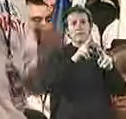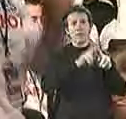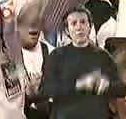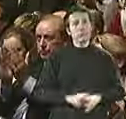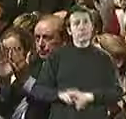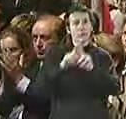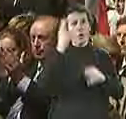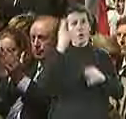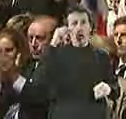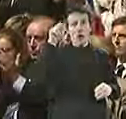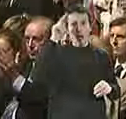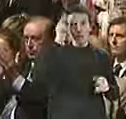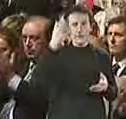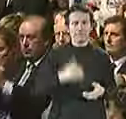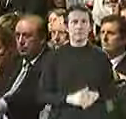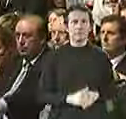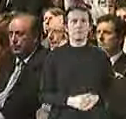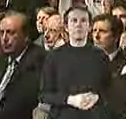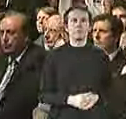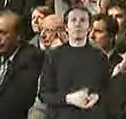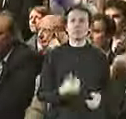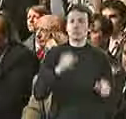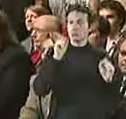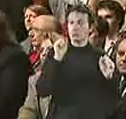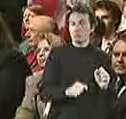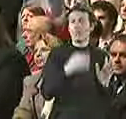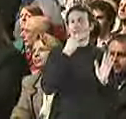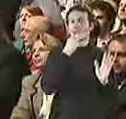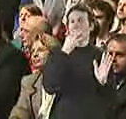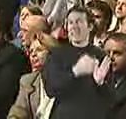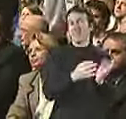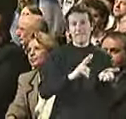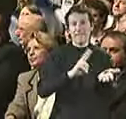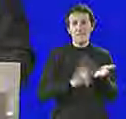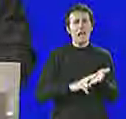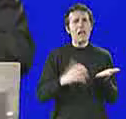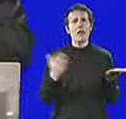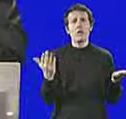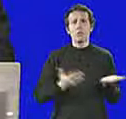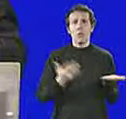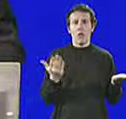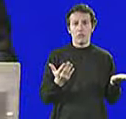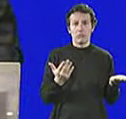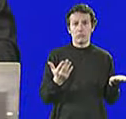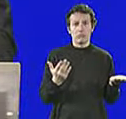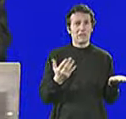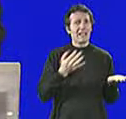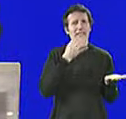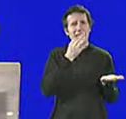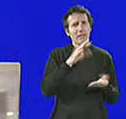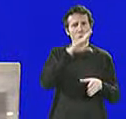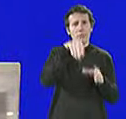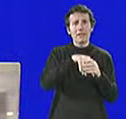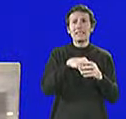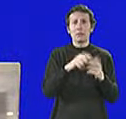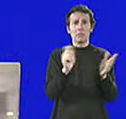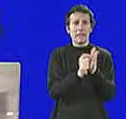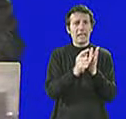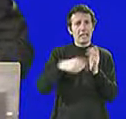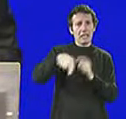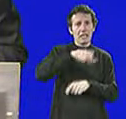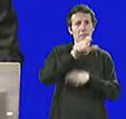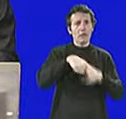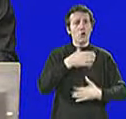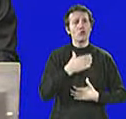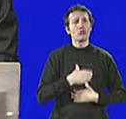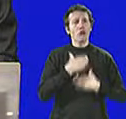pour cette France, je le dis en vérité, y compris quand ça peut choquer certains de